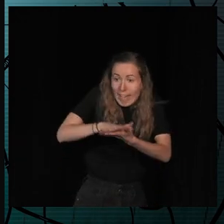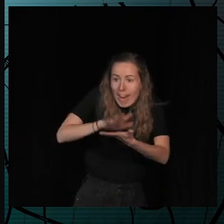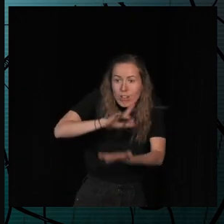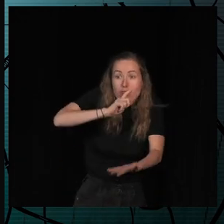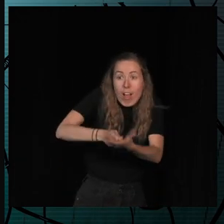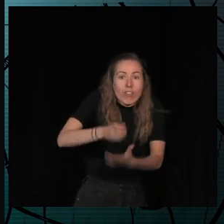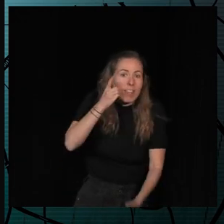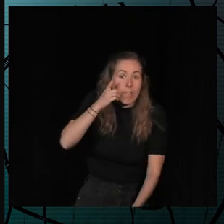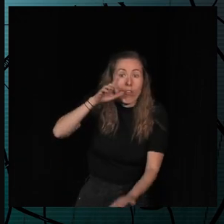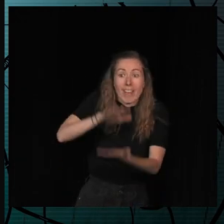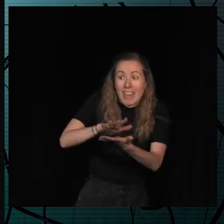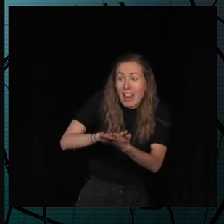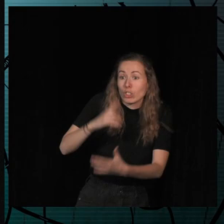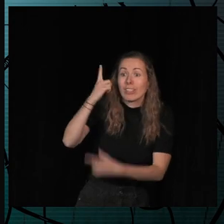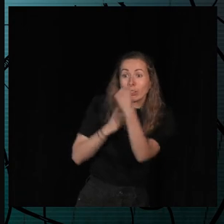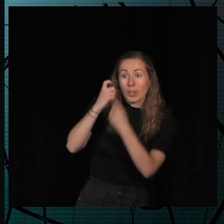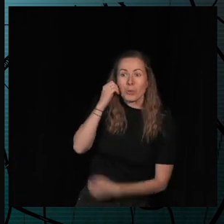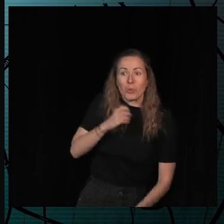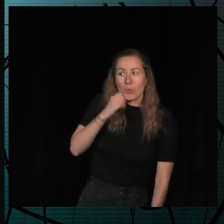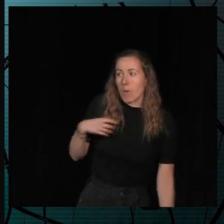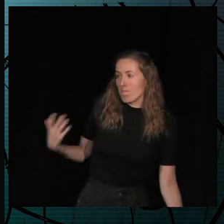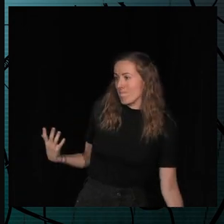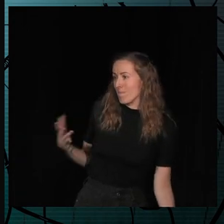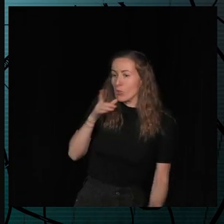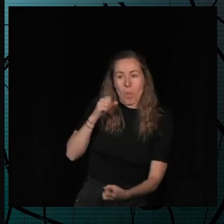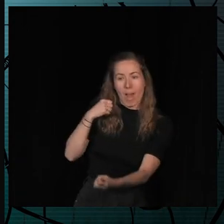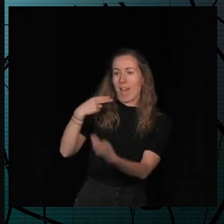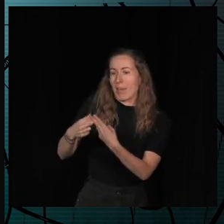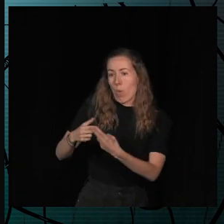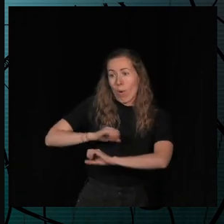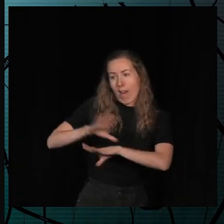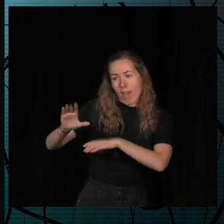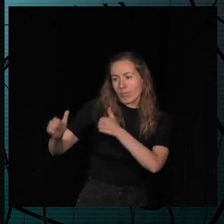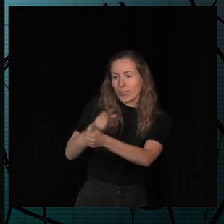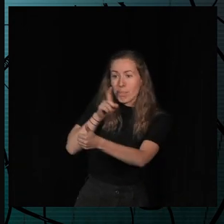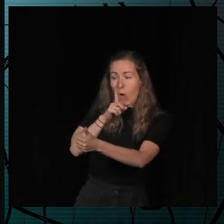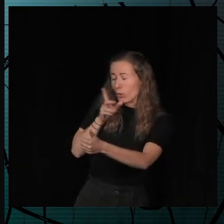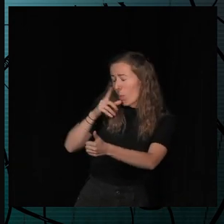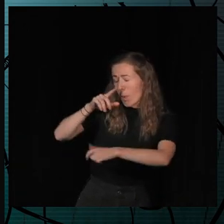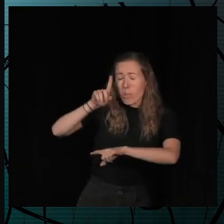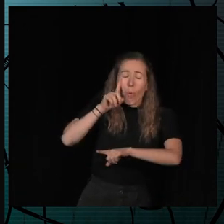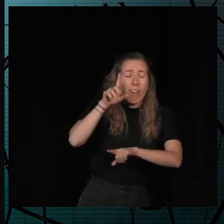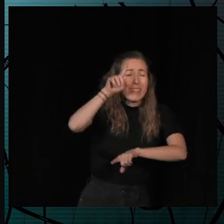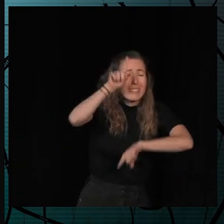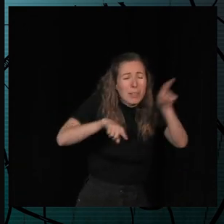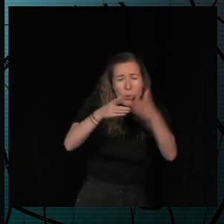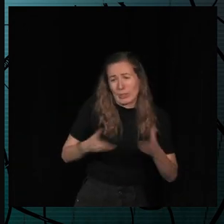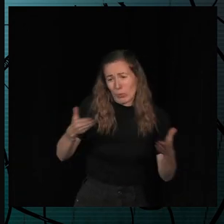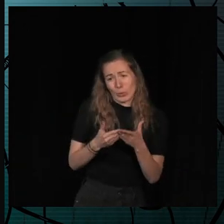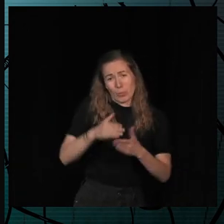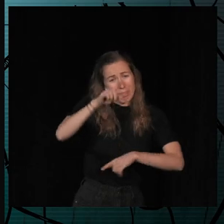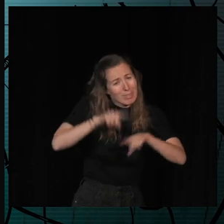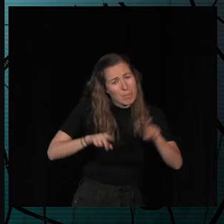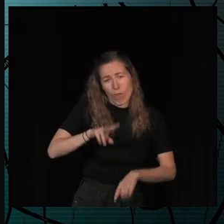smartphone et je peux pas donner cette réponse là à la place des parents parce qu'on voit bien ça dépend tellement des situations et ce qui est quand même très